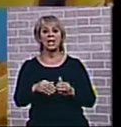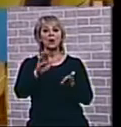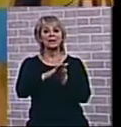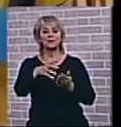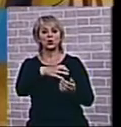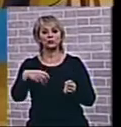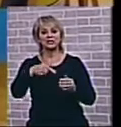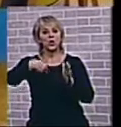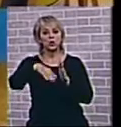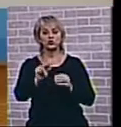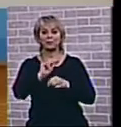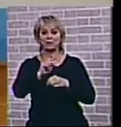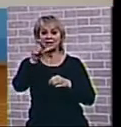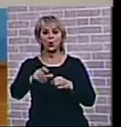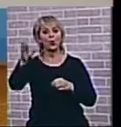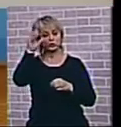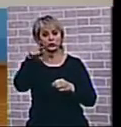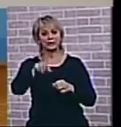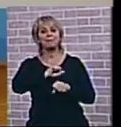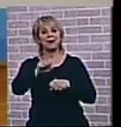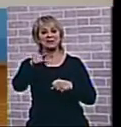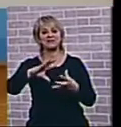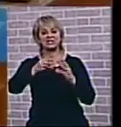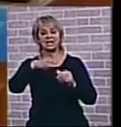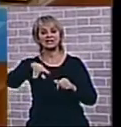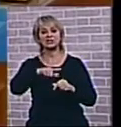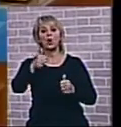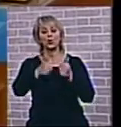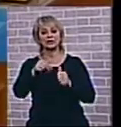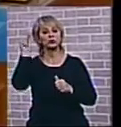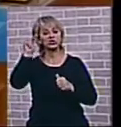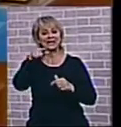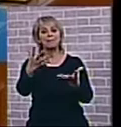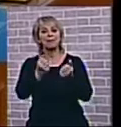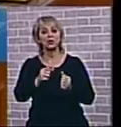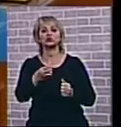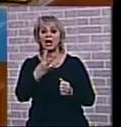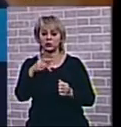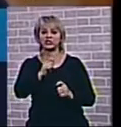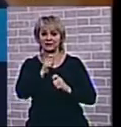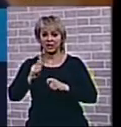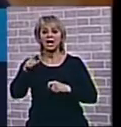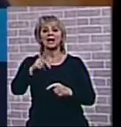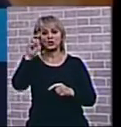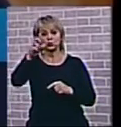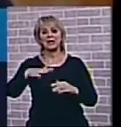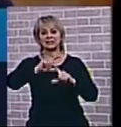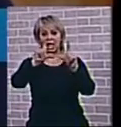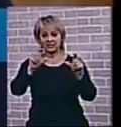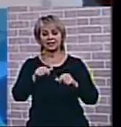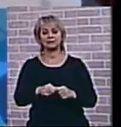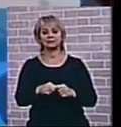Премии губернатора лучшим педагогам и ученым. Победители всероссийского конкурса учителей получат солидные суммы из государственной